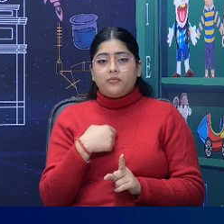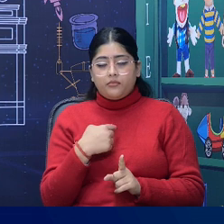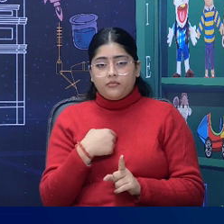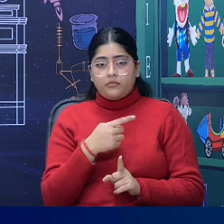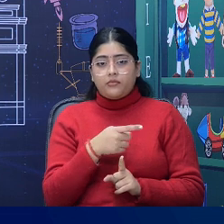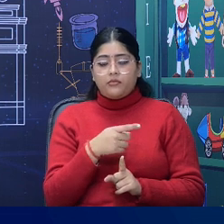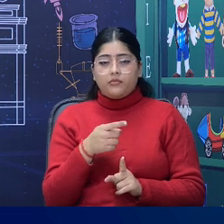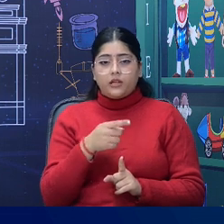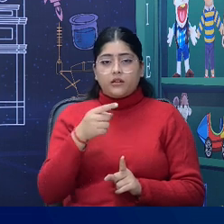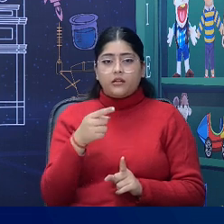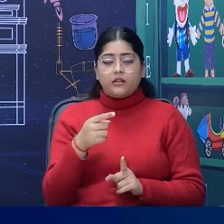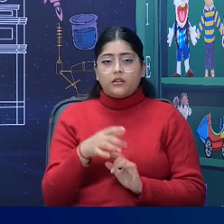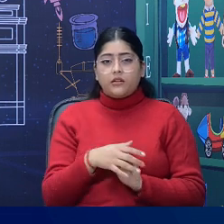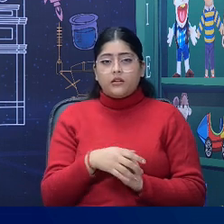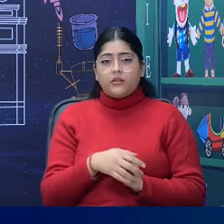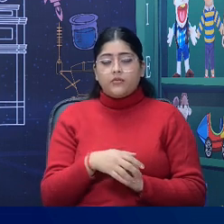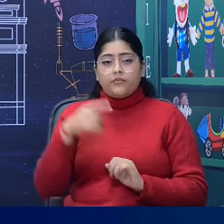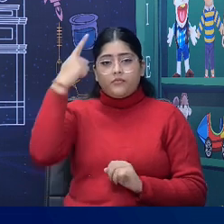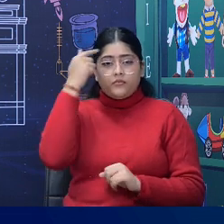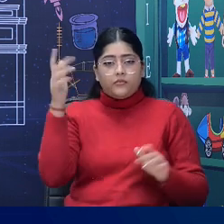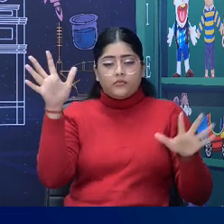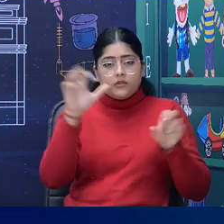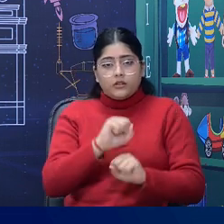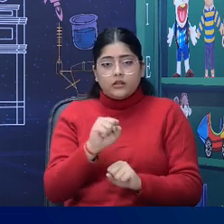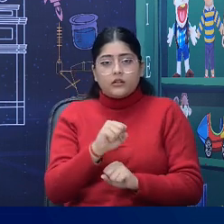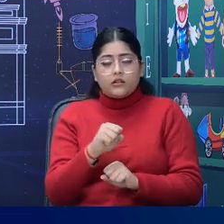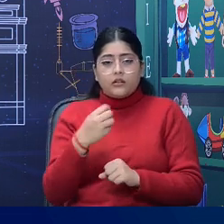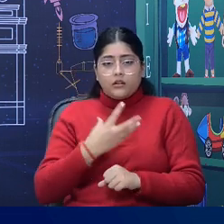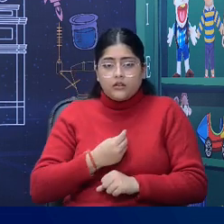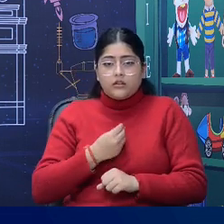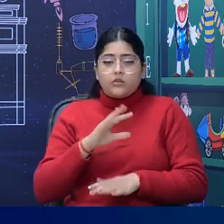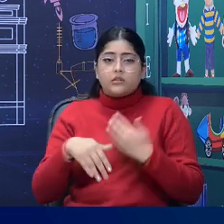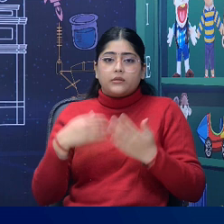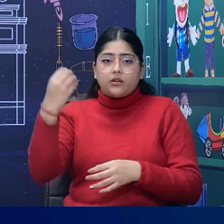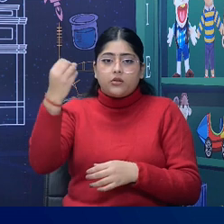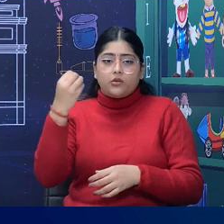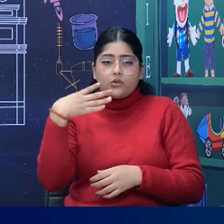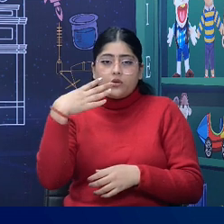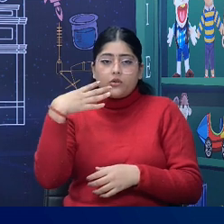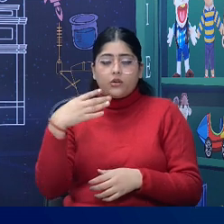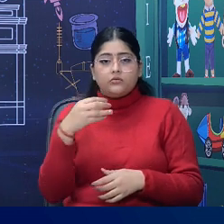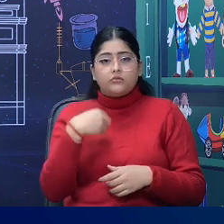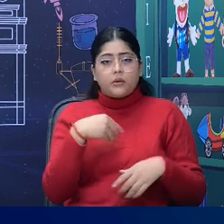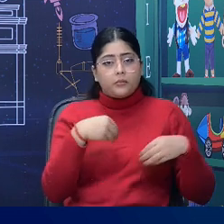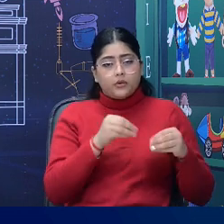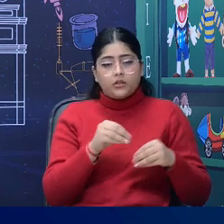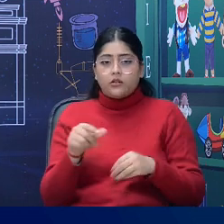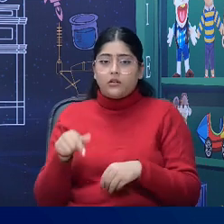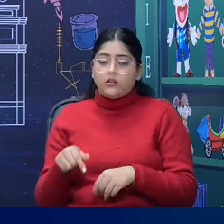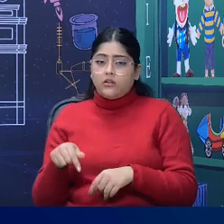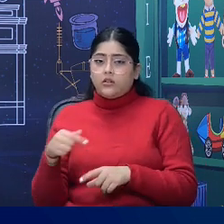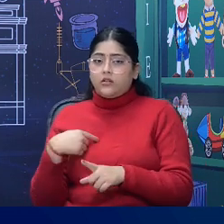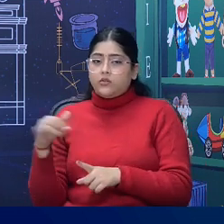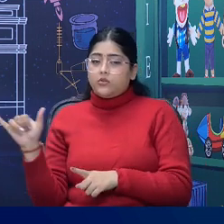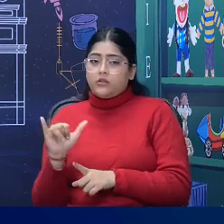बेचता हूं तू भी तो उसने क्या कहा तुम्हारे और मेरे प्रवचन एक जैसे हैं चाहे कोई दार्शनिक बने संत बने या साधु बने